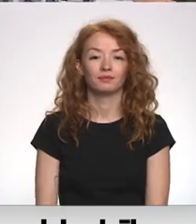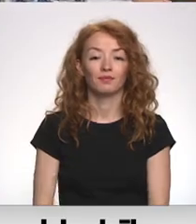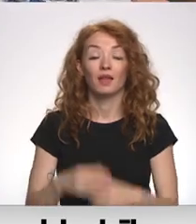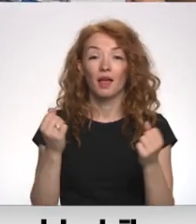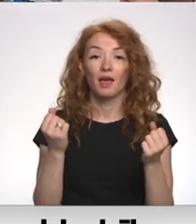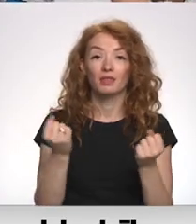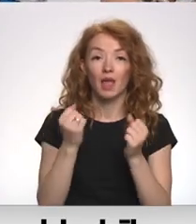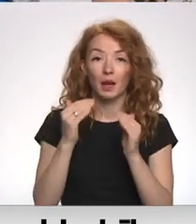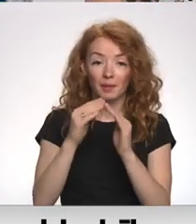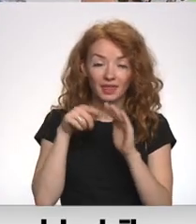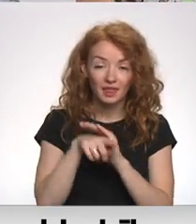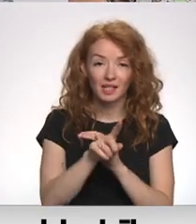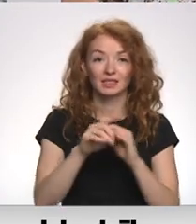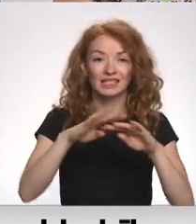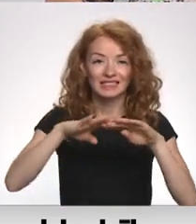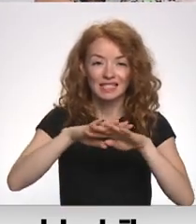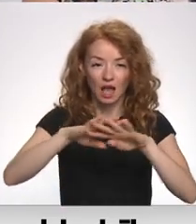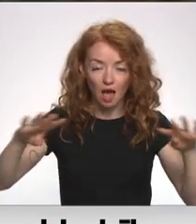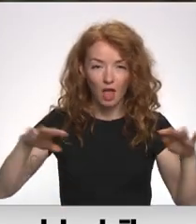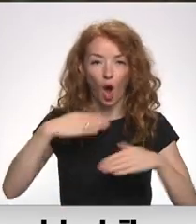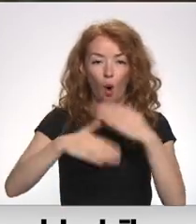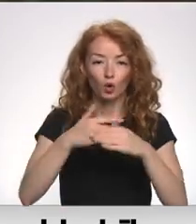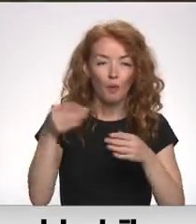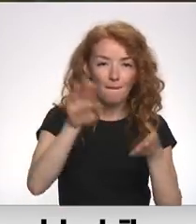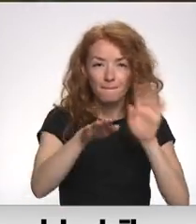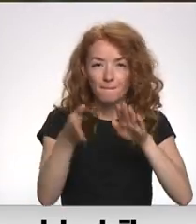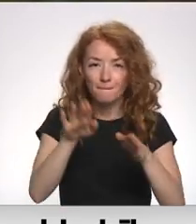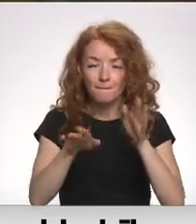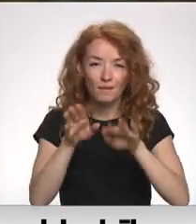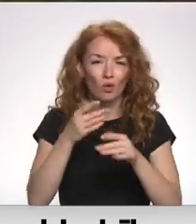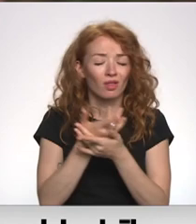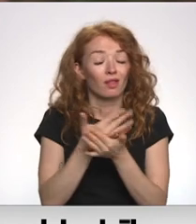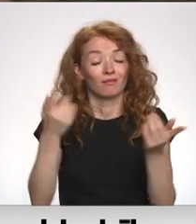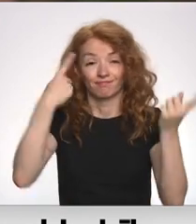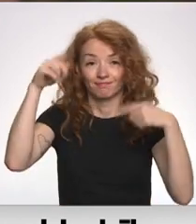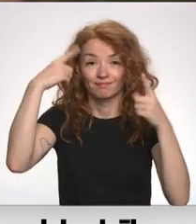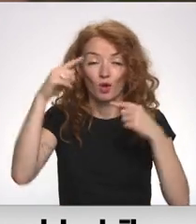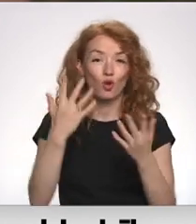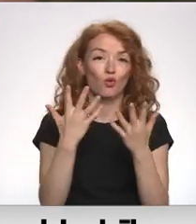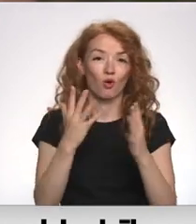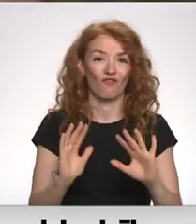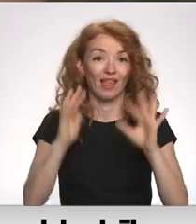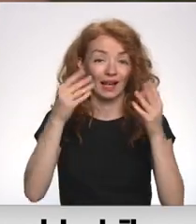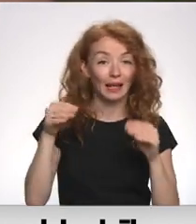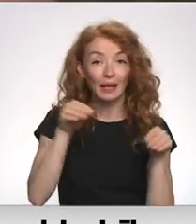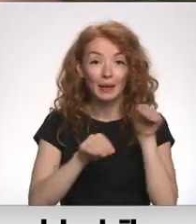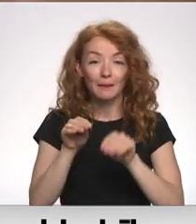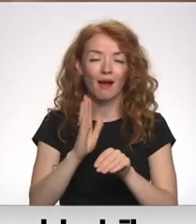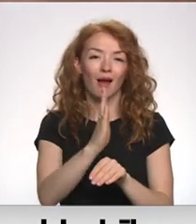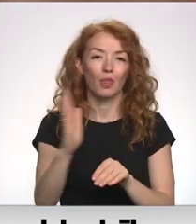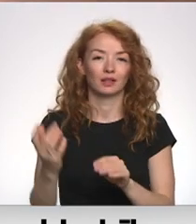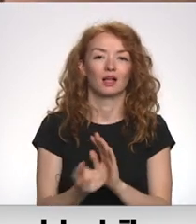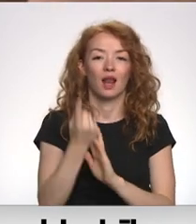Darbnīcā uz sieta savienojot audumu strēmeles un ļaujot vaļu iztēlēju un pirkstu veiklībai, katrs rada